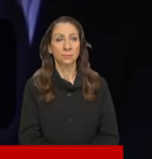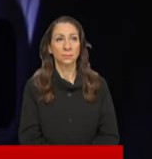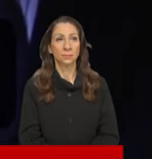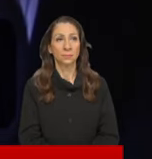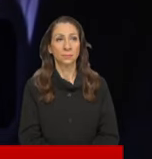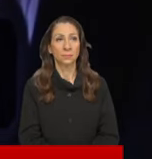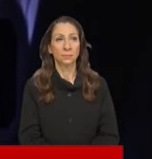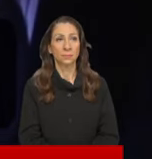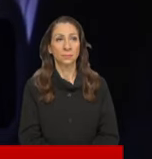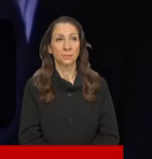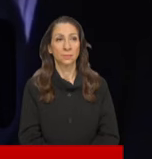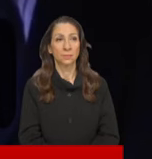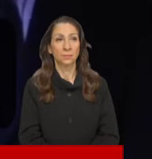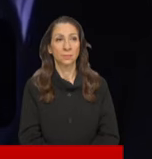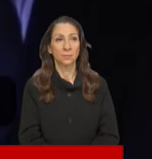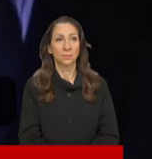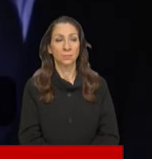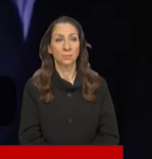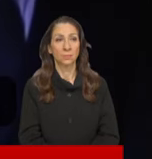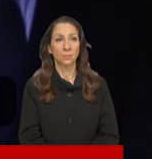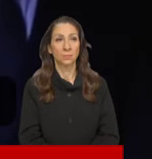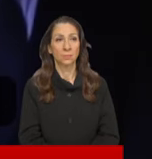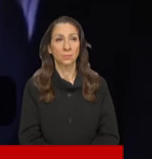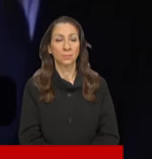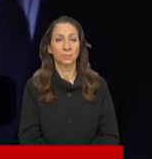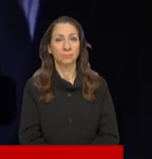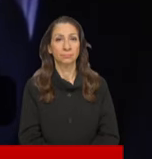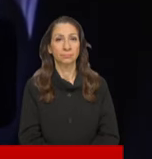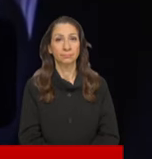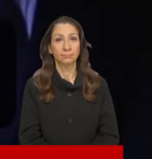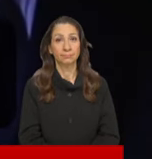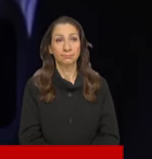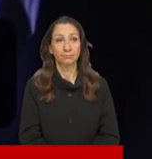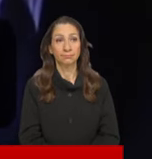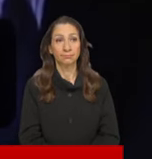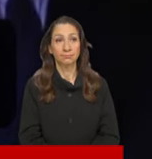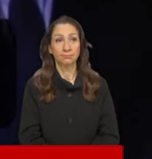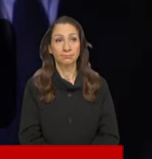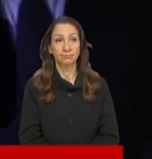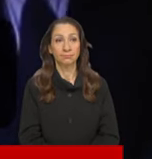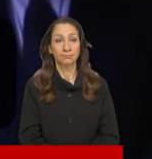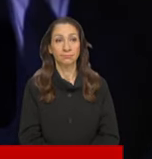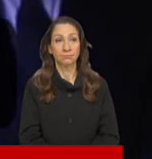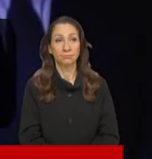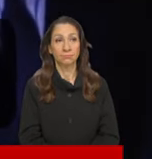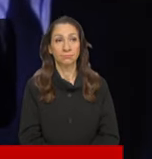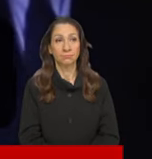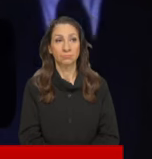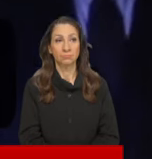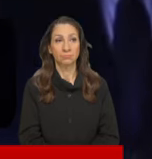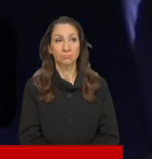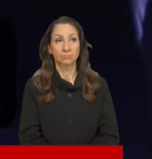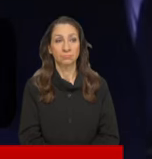Dışişleri Bakanımız nerede buradaki adaylarına oy istemekte Bence derhal Belçika'ya gidin o